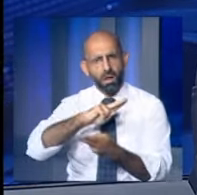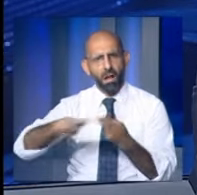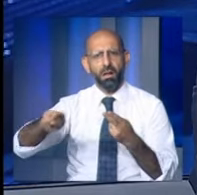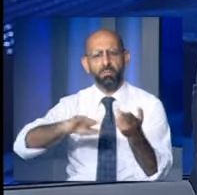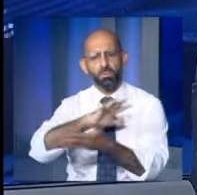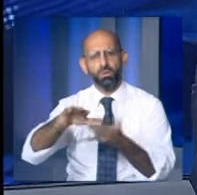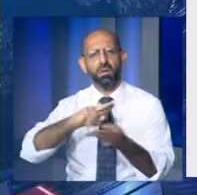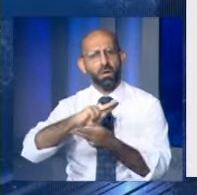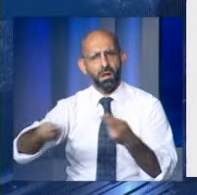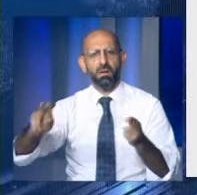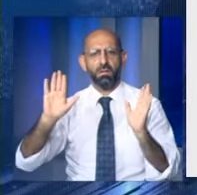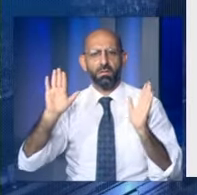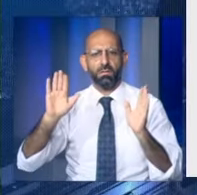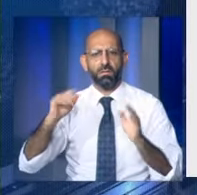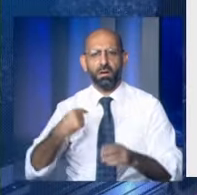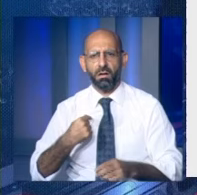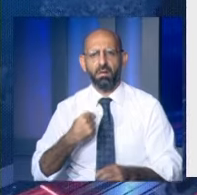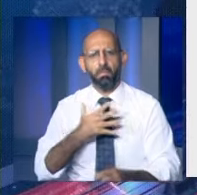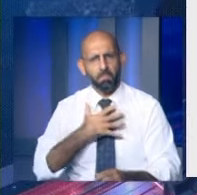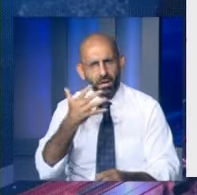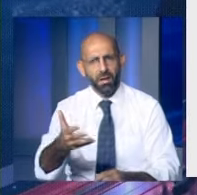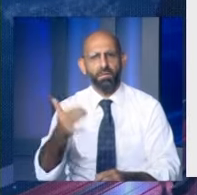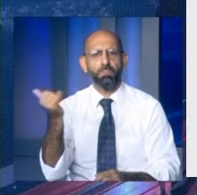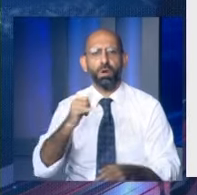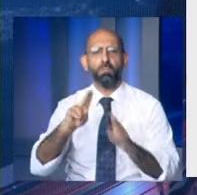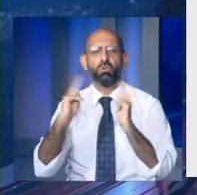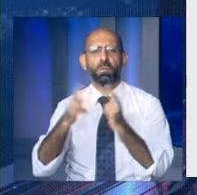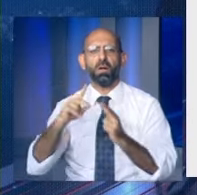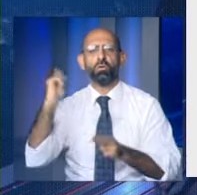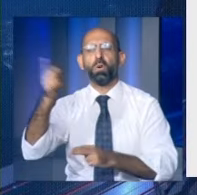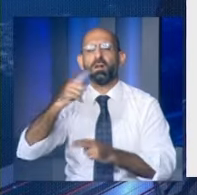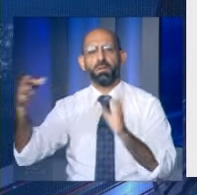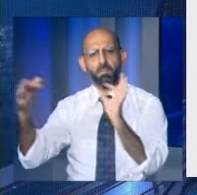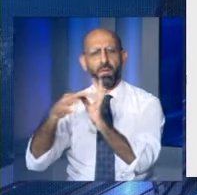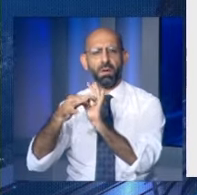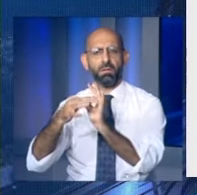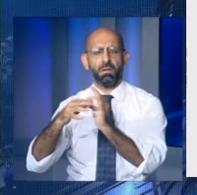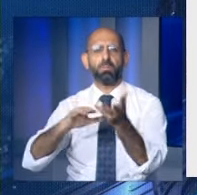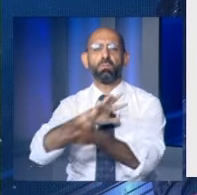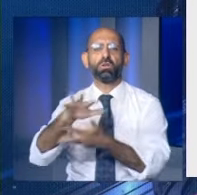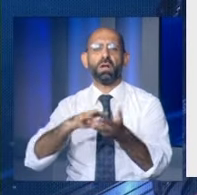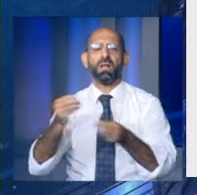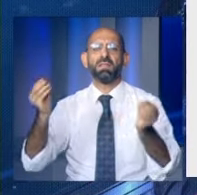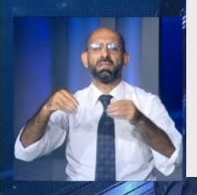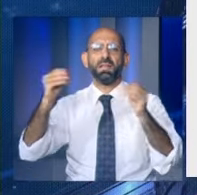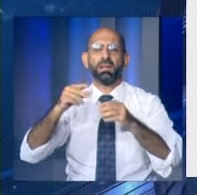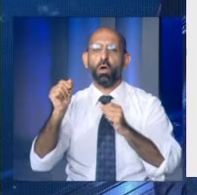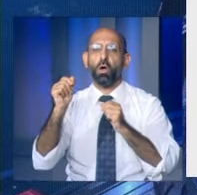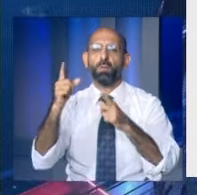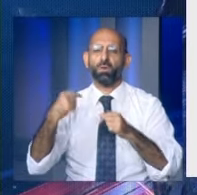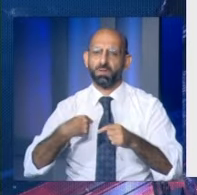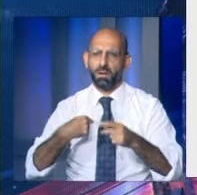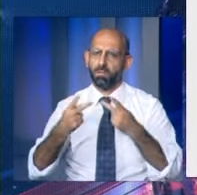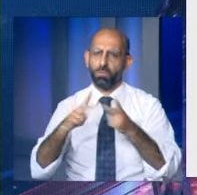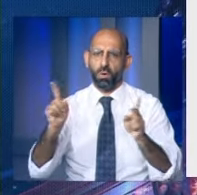لتيمي بيوتس أن قبرص تظل جزءا من الحل وليس جزءا من المشكلة، وهذا ما يعترف